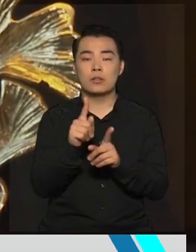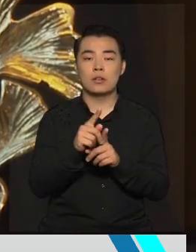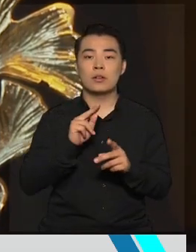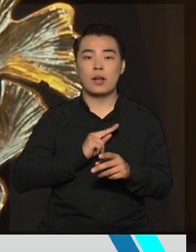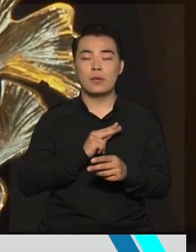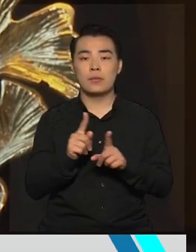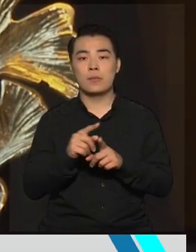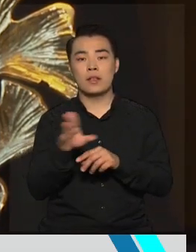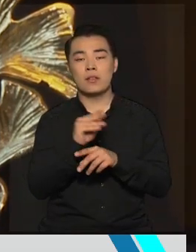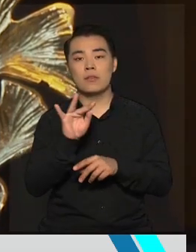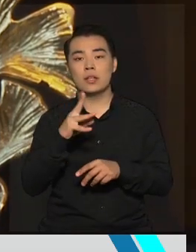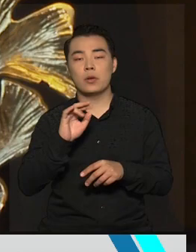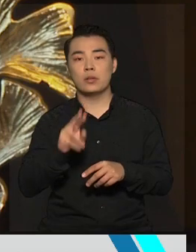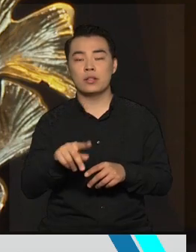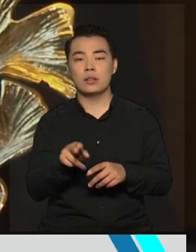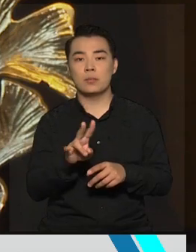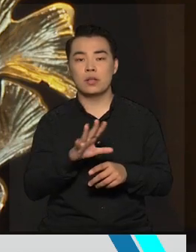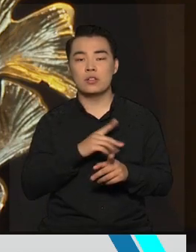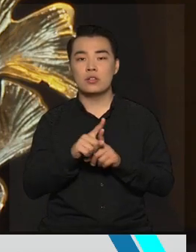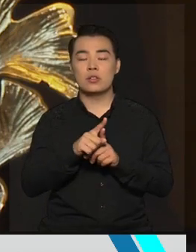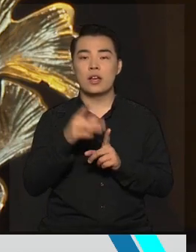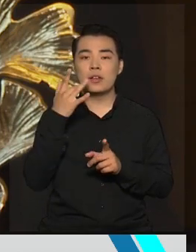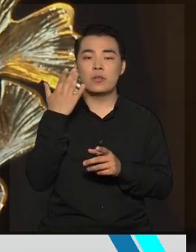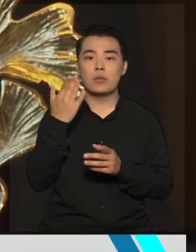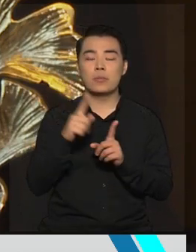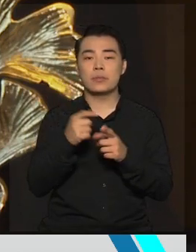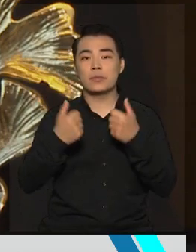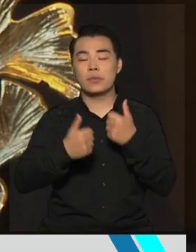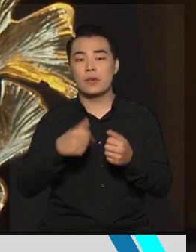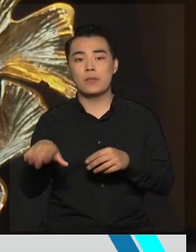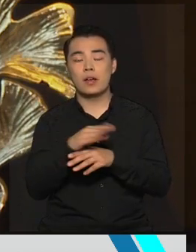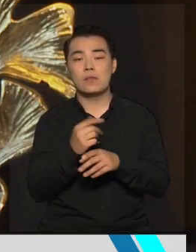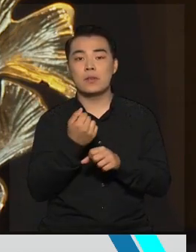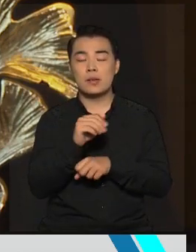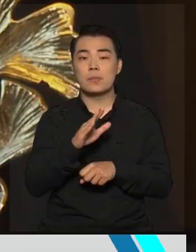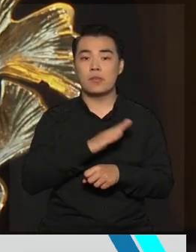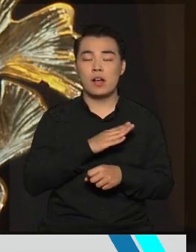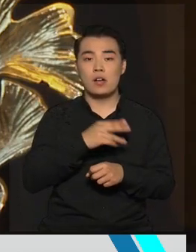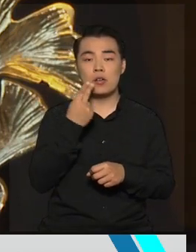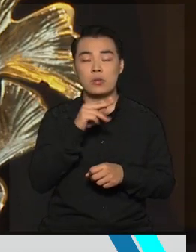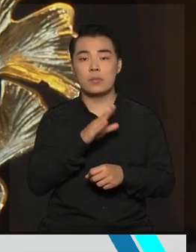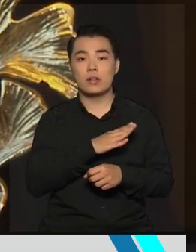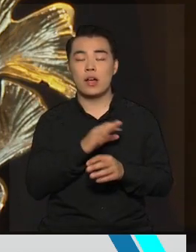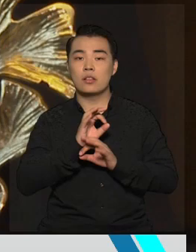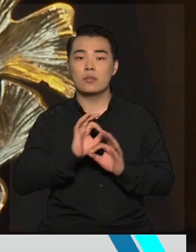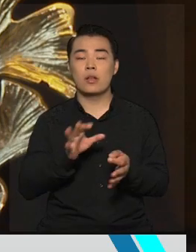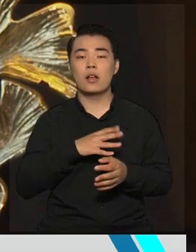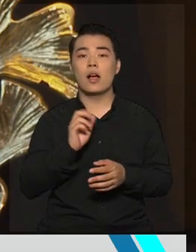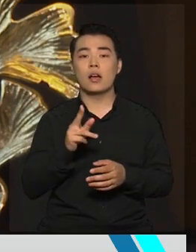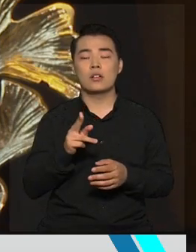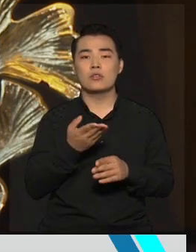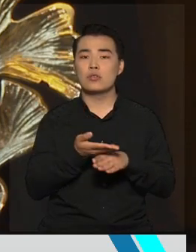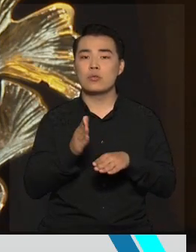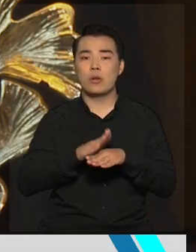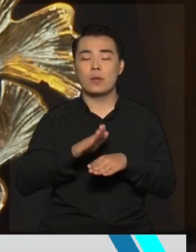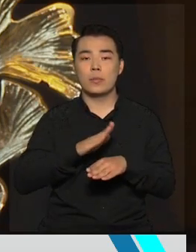на Уимблдоне, Индиан Уэллс в Штатах, финал Australian Open, Miami Open. Насколько вообще было